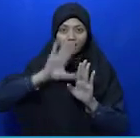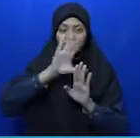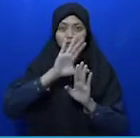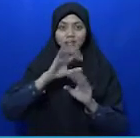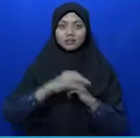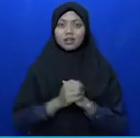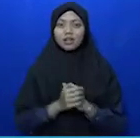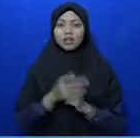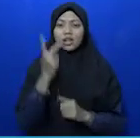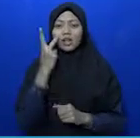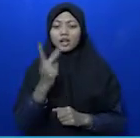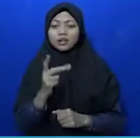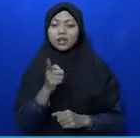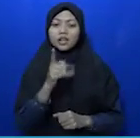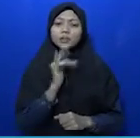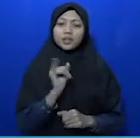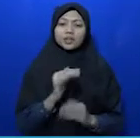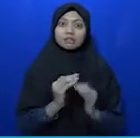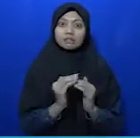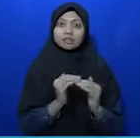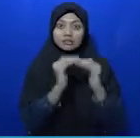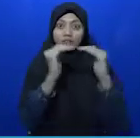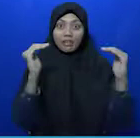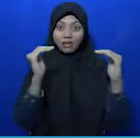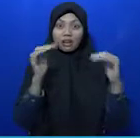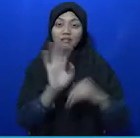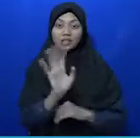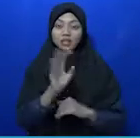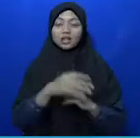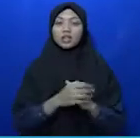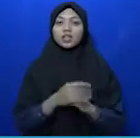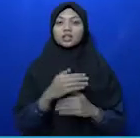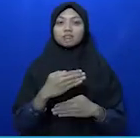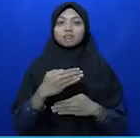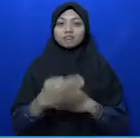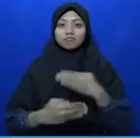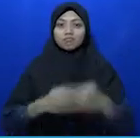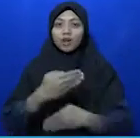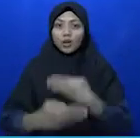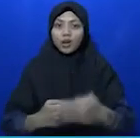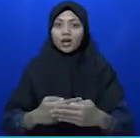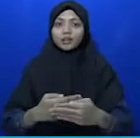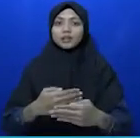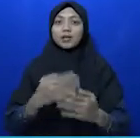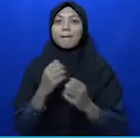muncul ketidakadilan gitu ya, dalam pengelolaan Freeport tadi. Dan